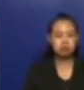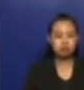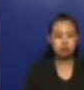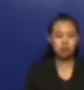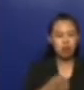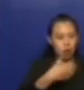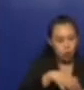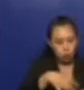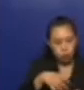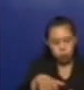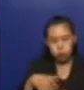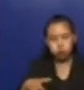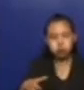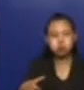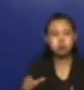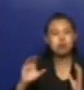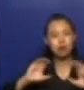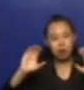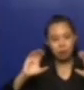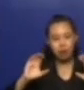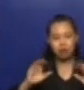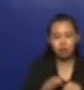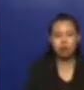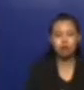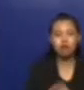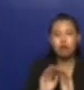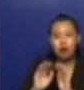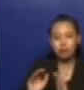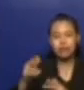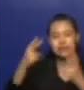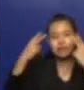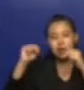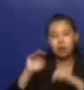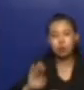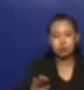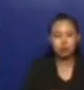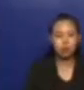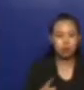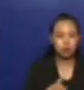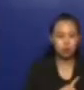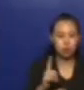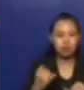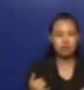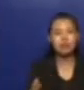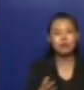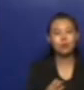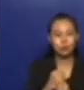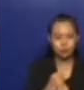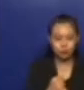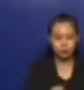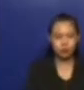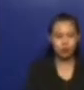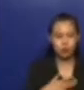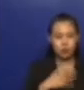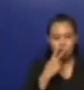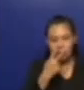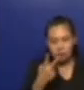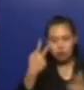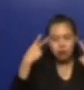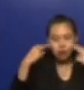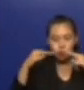บอกไปยังรัฐบาลผ่านยังท่านนายกผมบอกว่าวันนี้สรุปแล้วครับท่านประธานผมอยากเห็นท่านนายกรัฐม